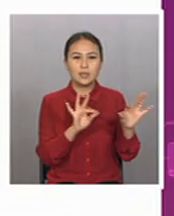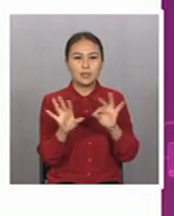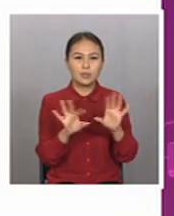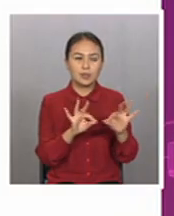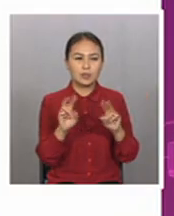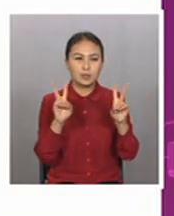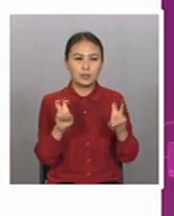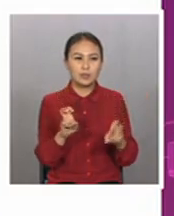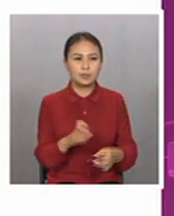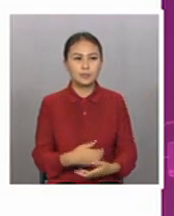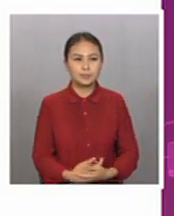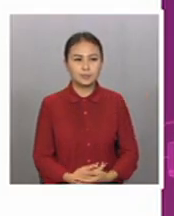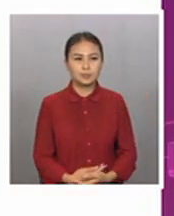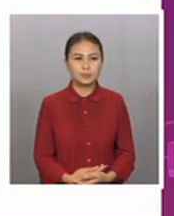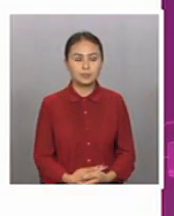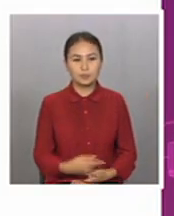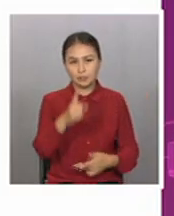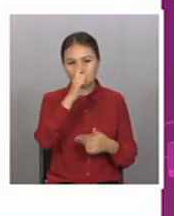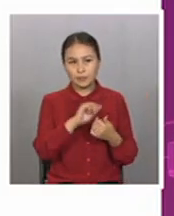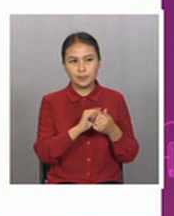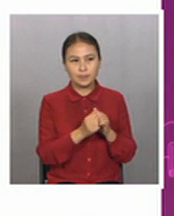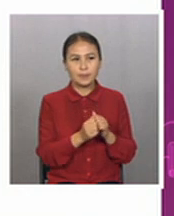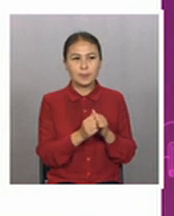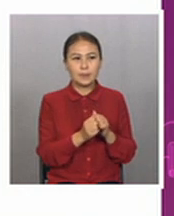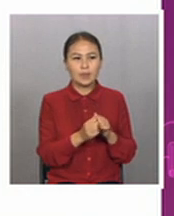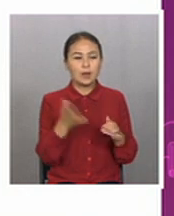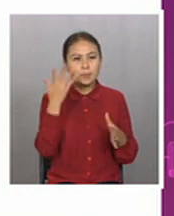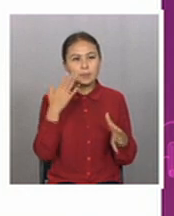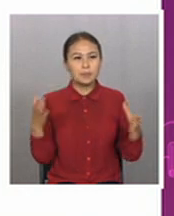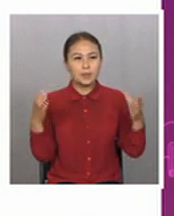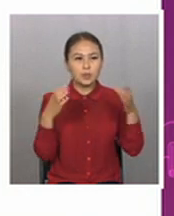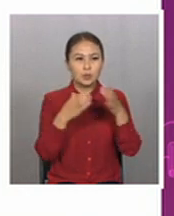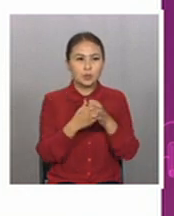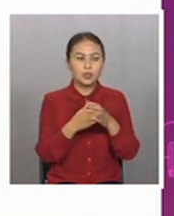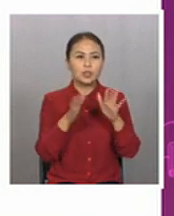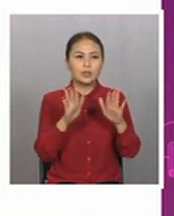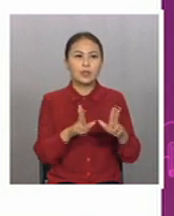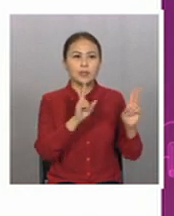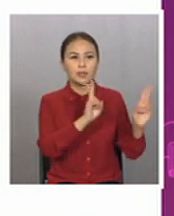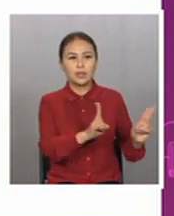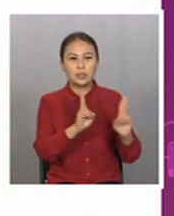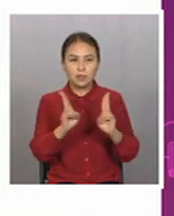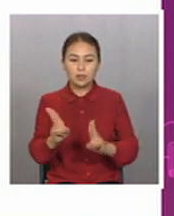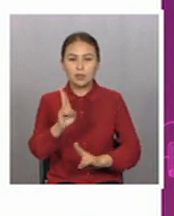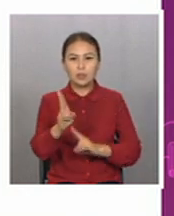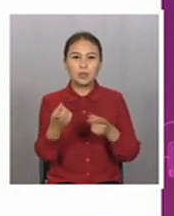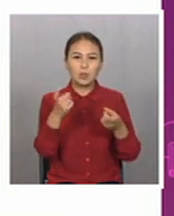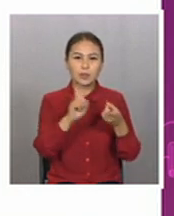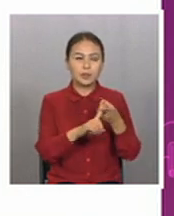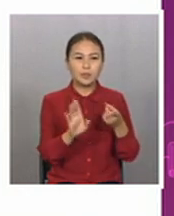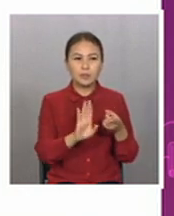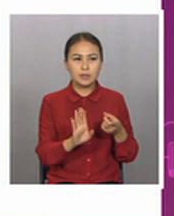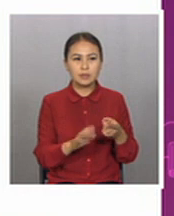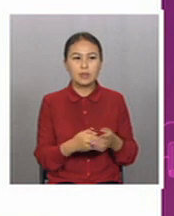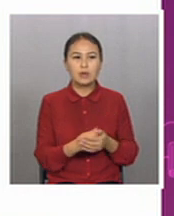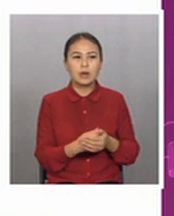қасиетке ие. Есте сақта, жиындардың бірігуі жиындардың ретіне тәуелді